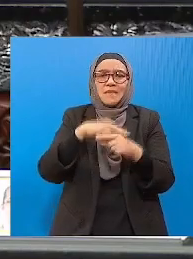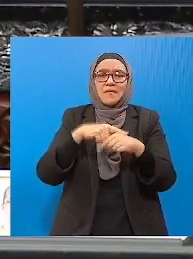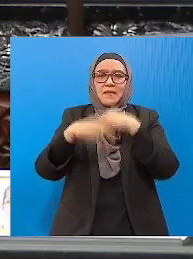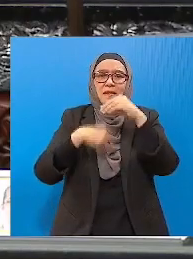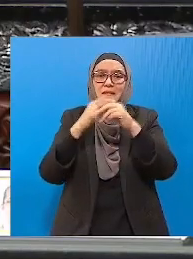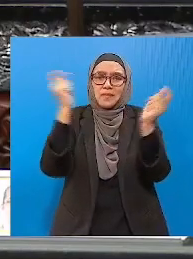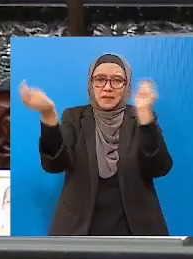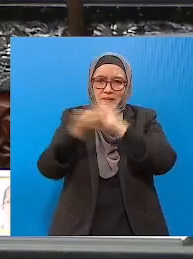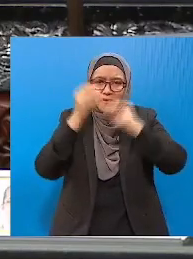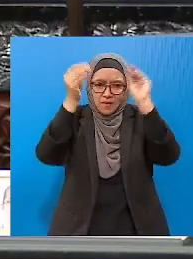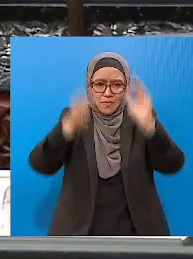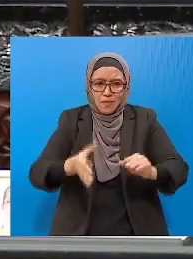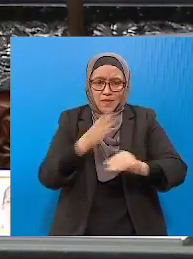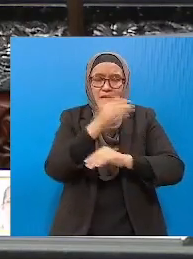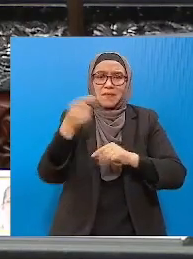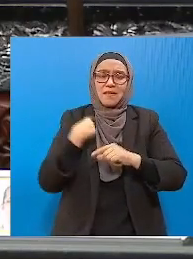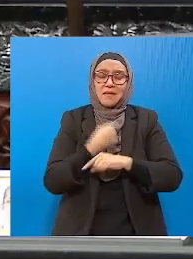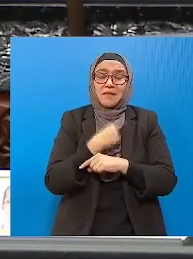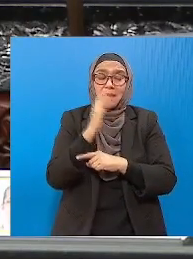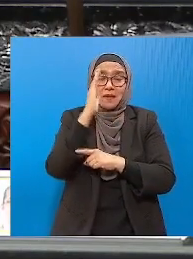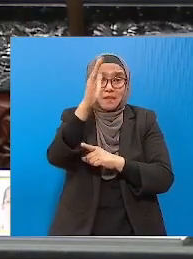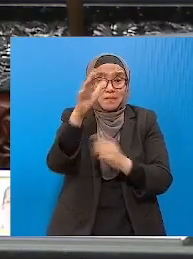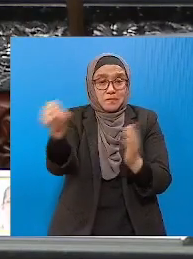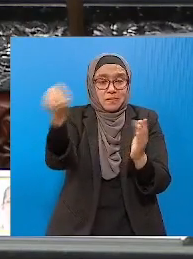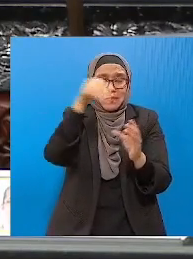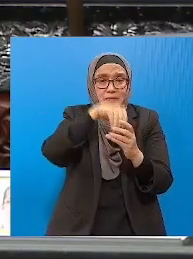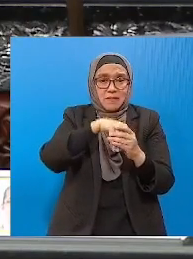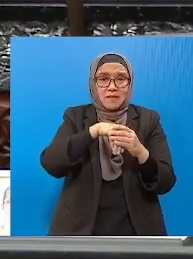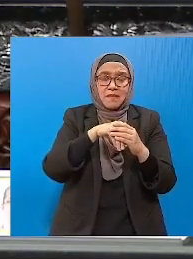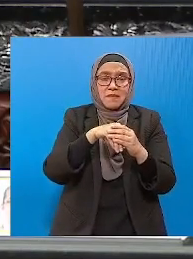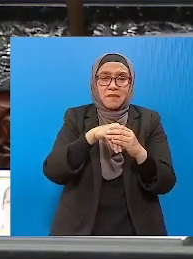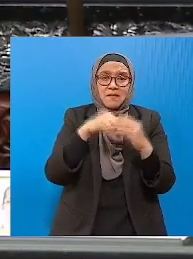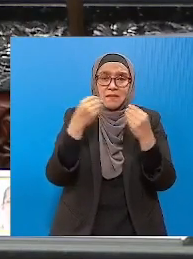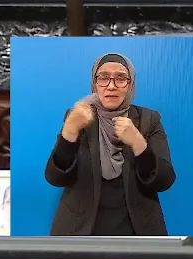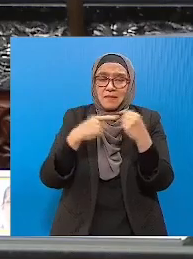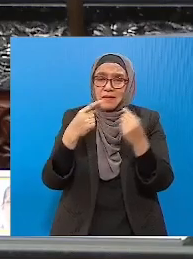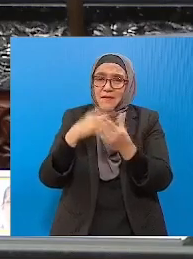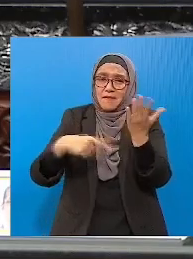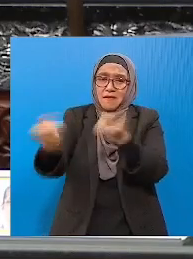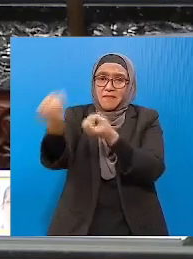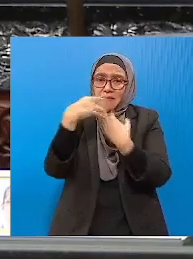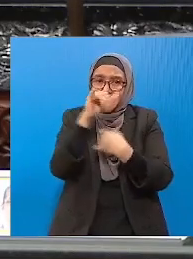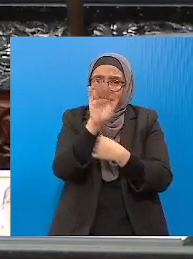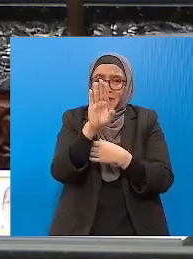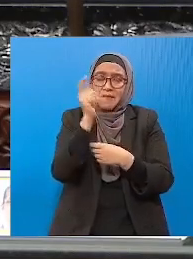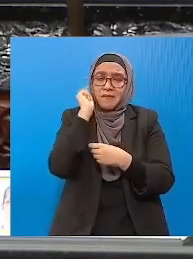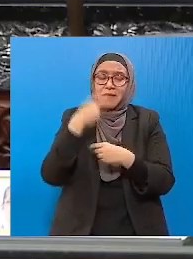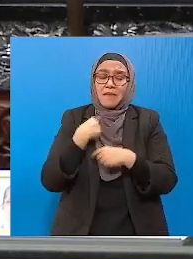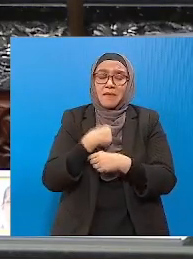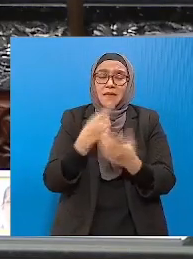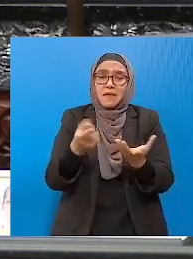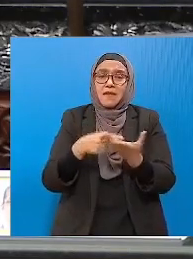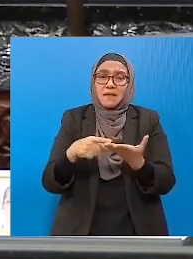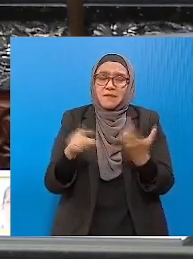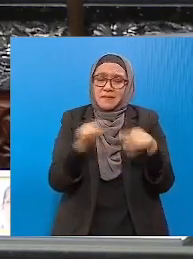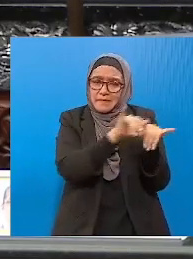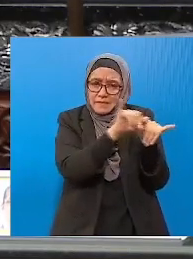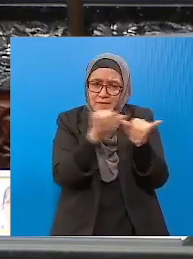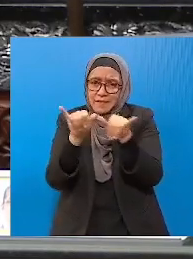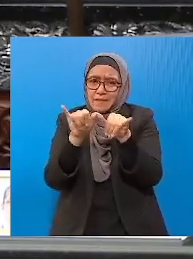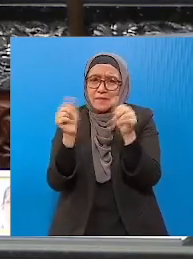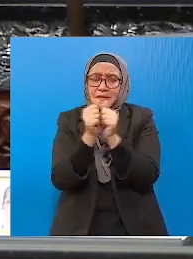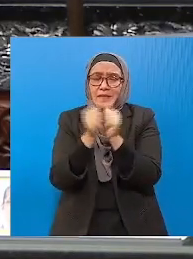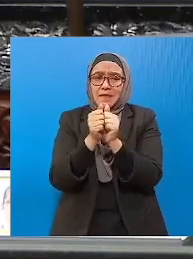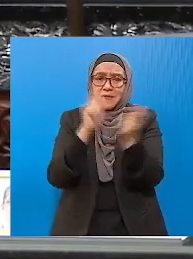tadi kita akan ambil Hero dalam kemasukan 18000 yang baru ini kita akan sejajarkan dengan petukaran